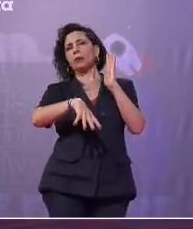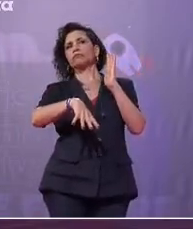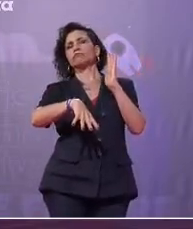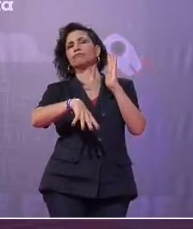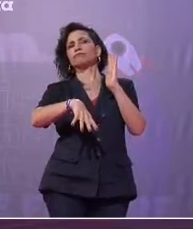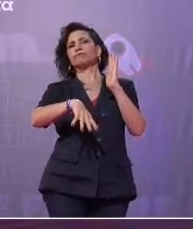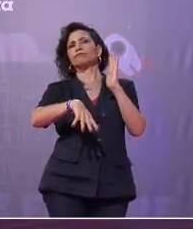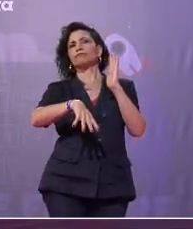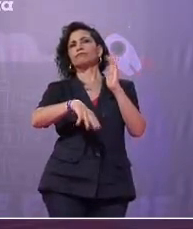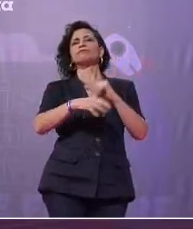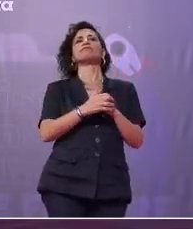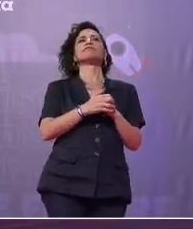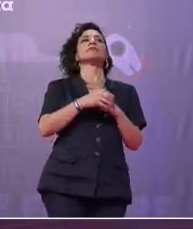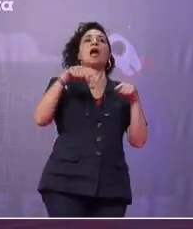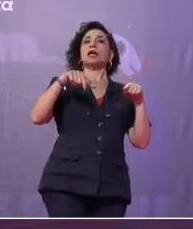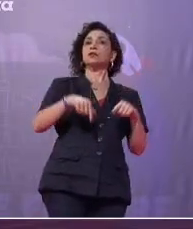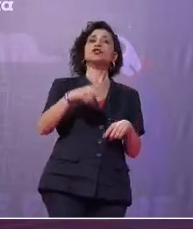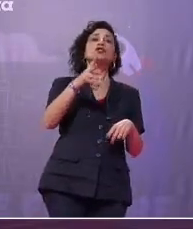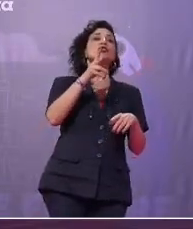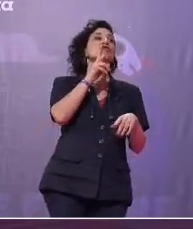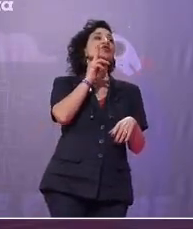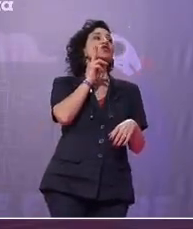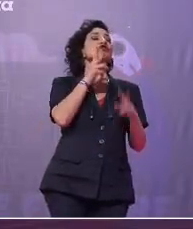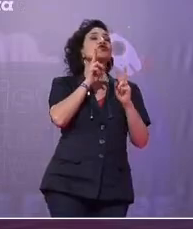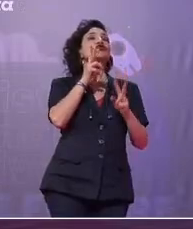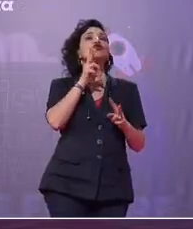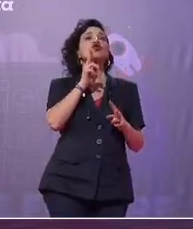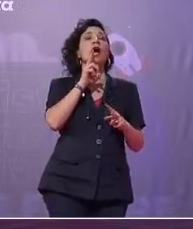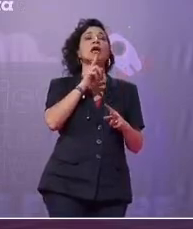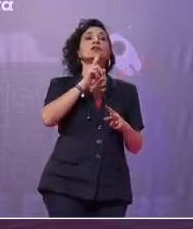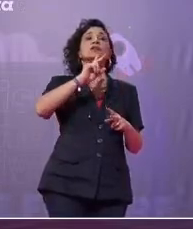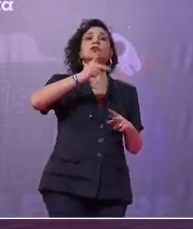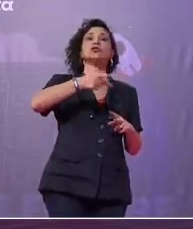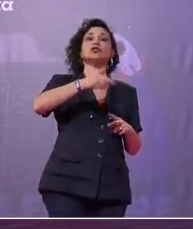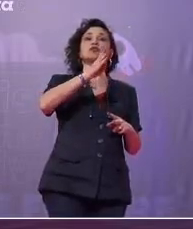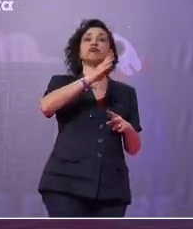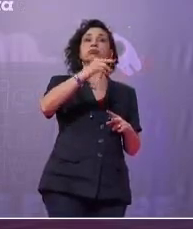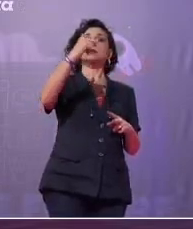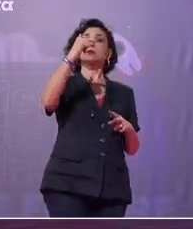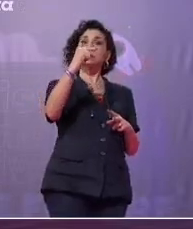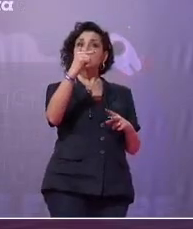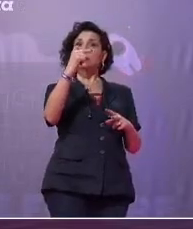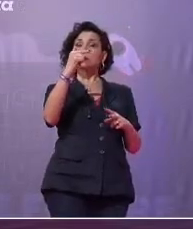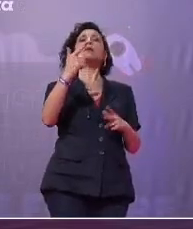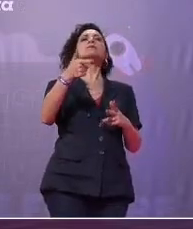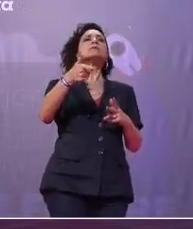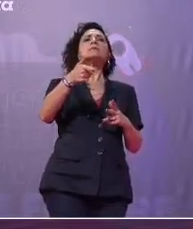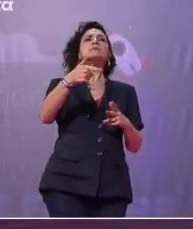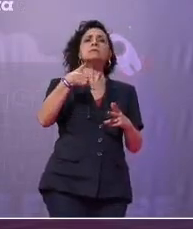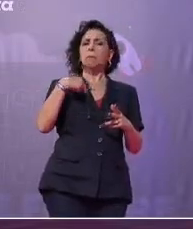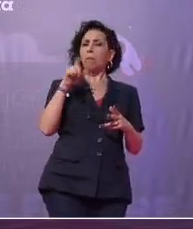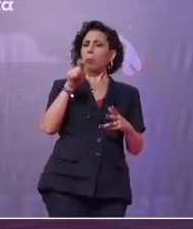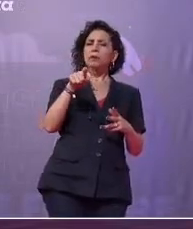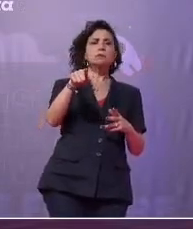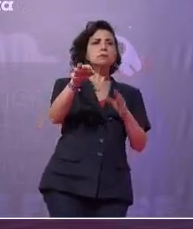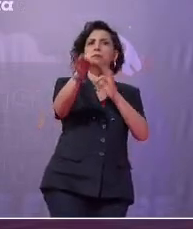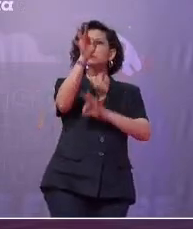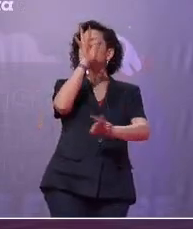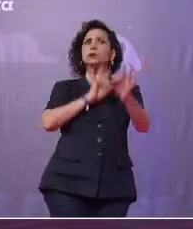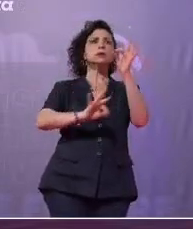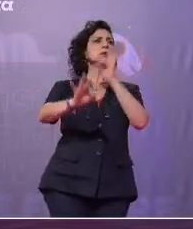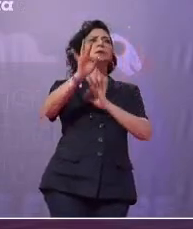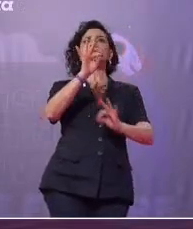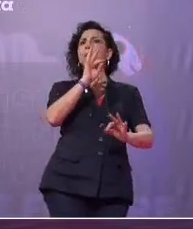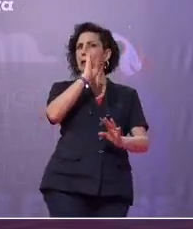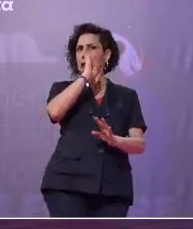Lanciano C GPT posso chiedere a g GPT di darmi direttamente le istruzioni proprio per il mio caso quindi salto una gran